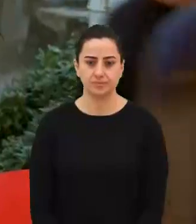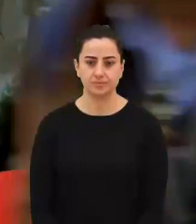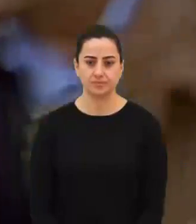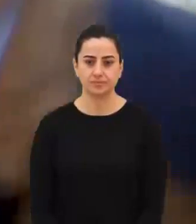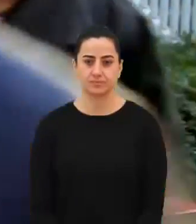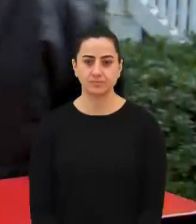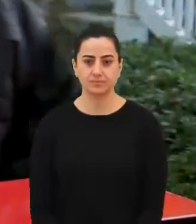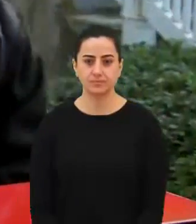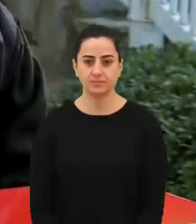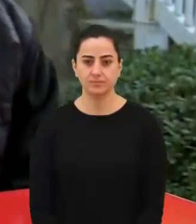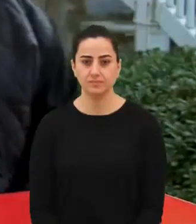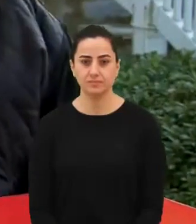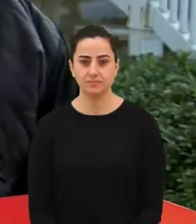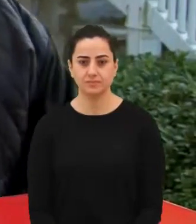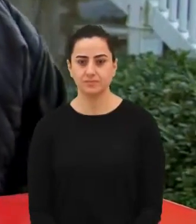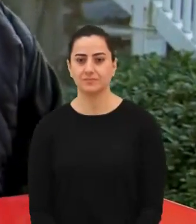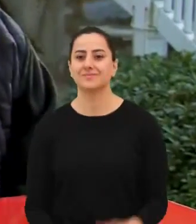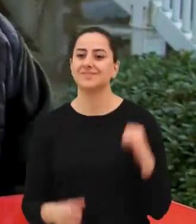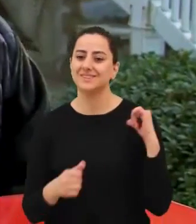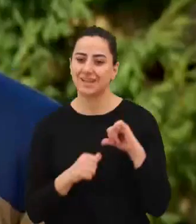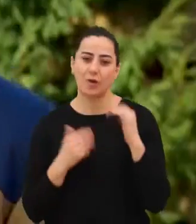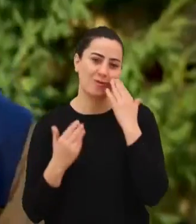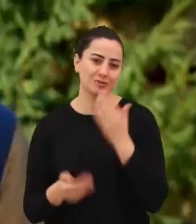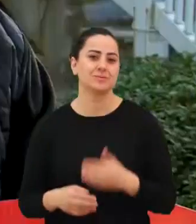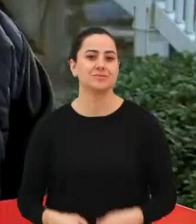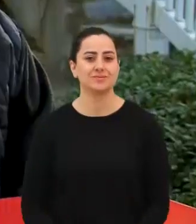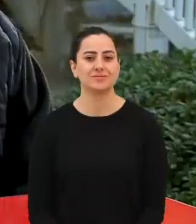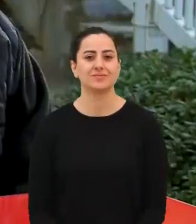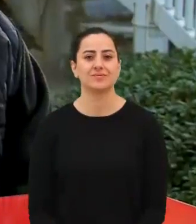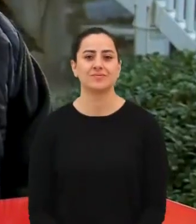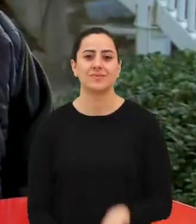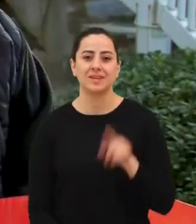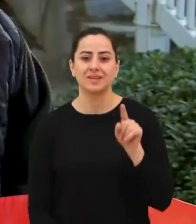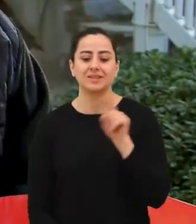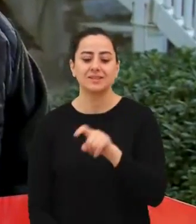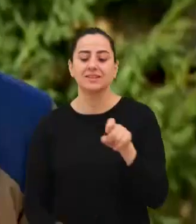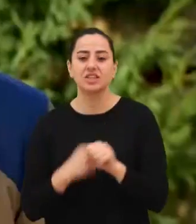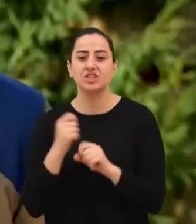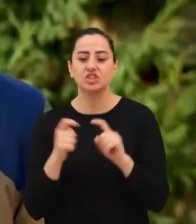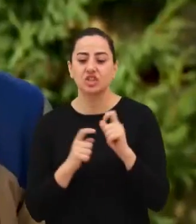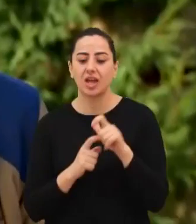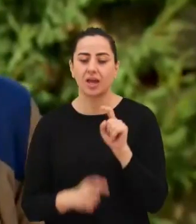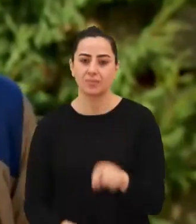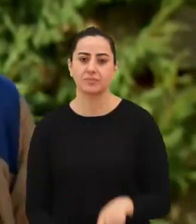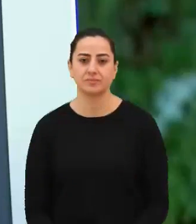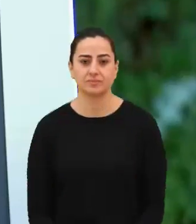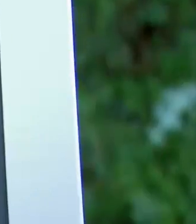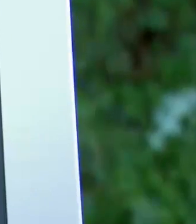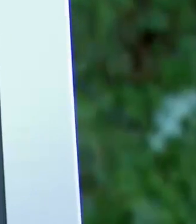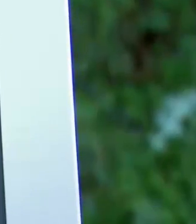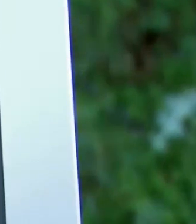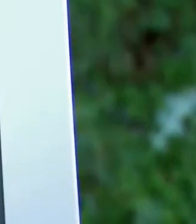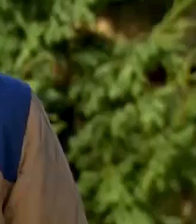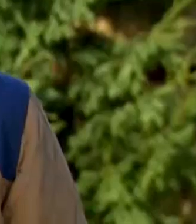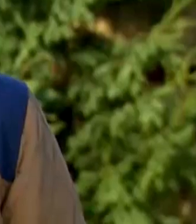bankoya geçti. Tekrar hoş geldiniz. Hoş bulduk. Gişe işlemlerine basın lütfen. Basıyorum.